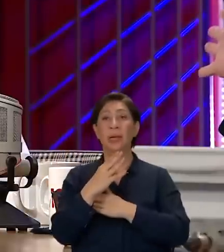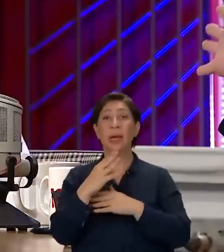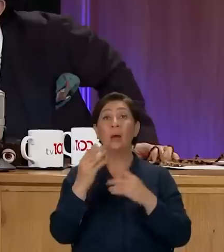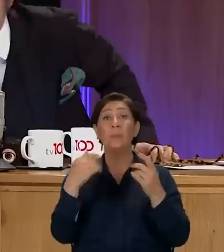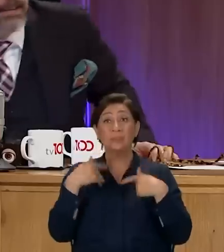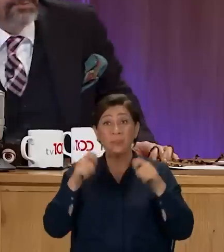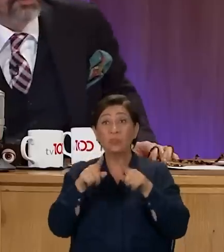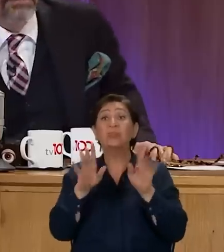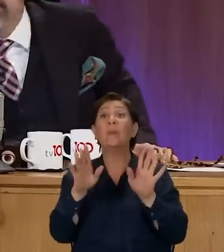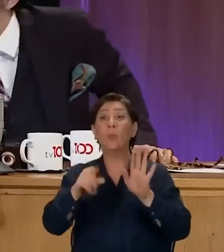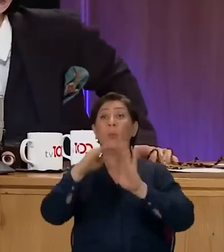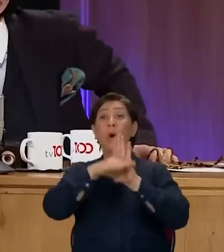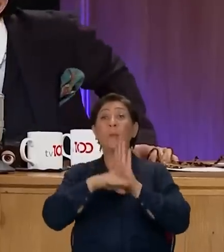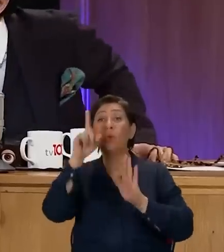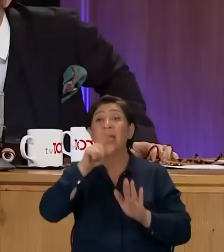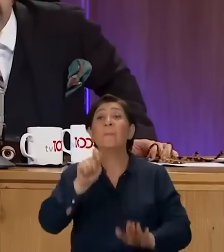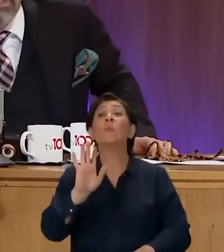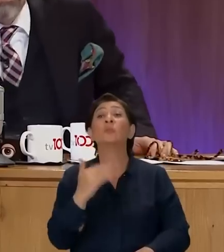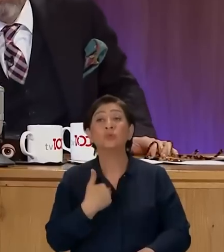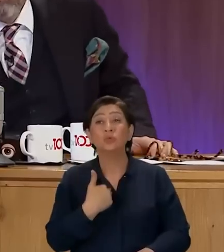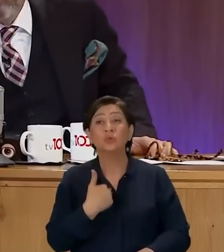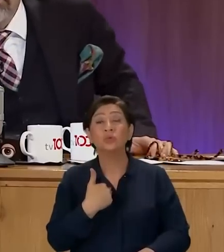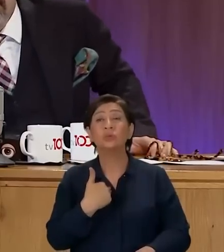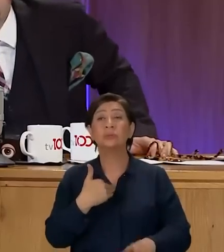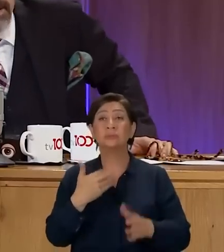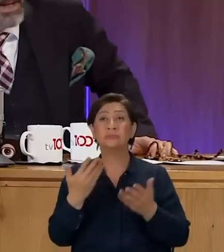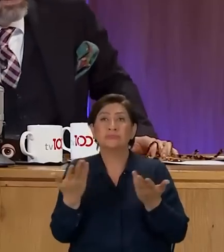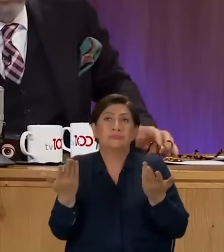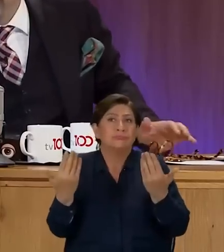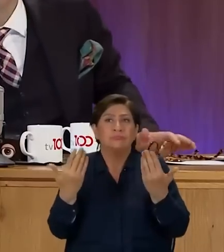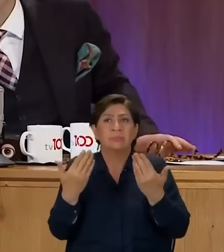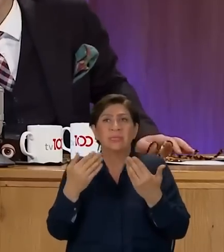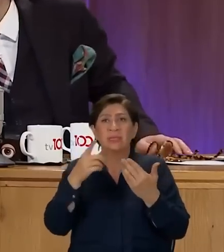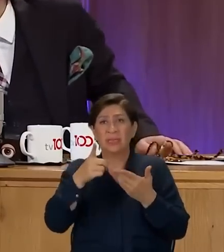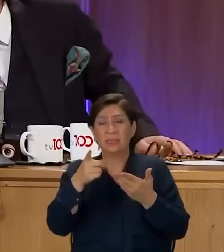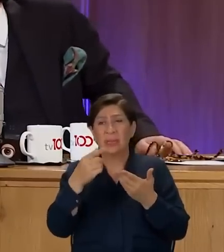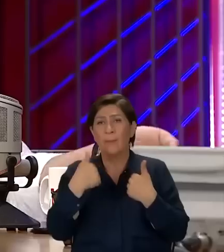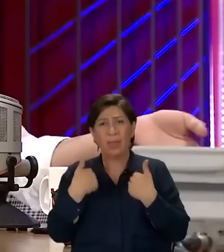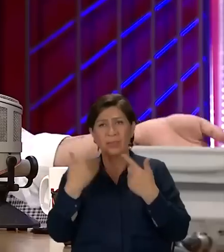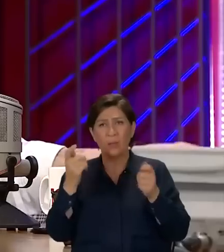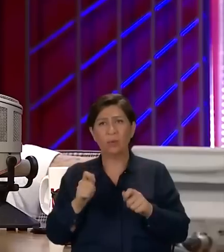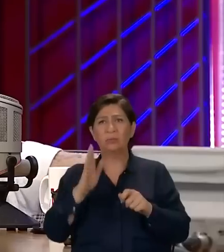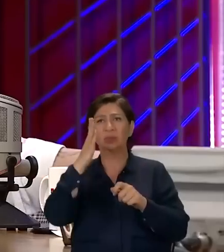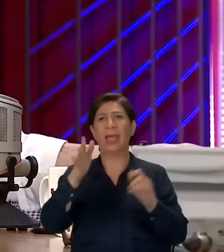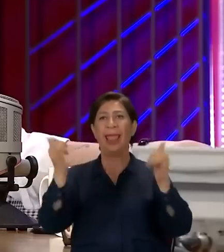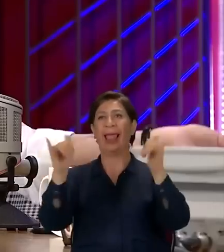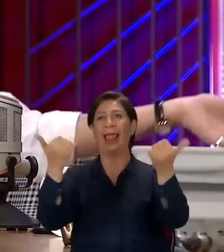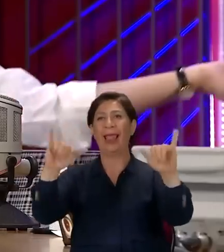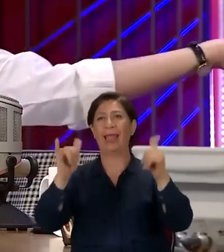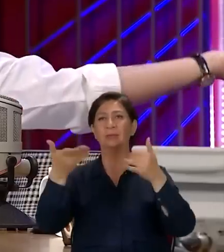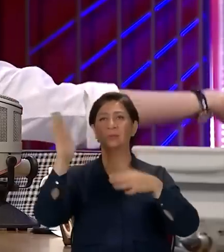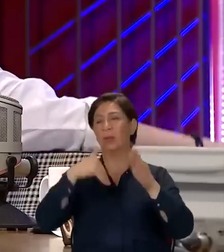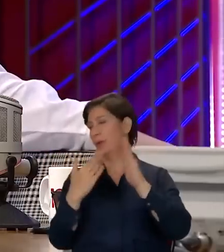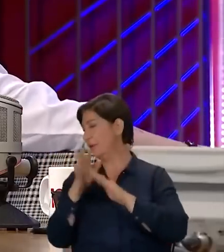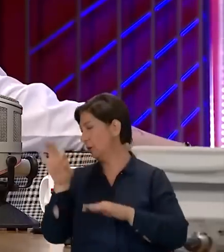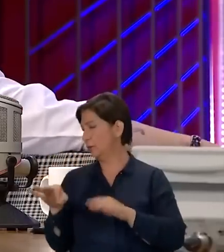yaptığımız bu değil midir? Yani bu programları da bu yüzden yapmıyor muyuz? Yani siz gelir kazanıyorsunuz. Ben ne yapıyorum? Gidiyorum şaklaban gibi eğlendirip millete